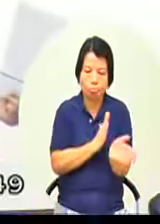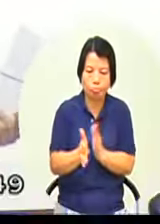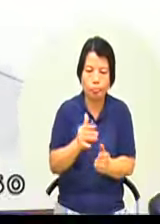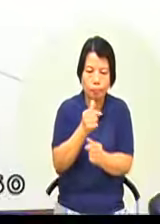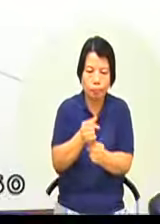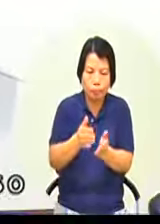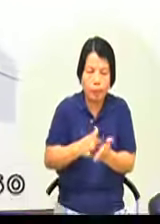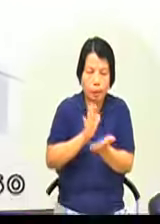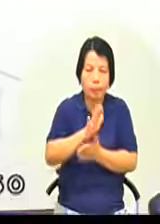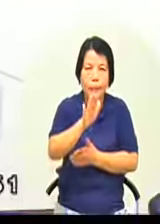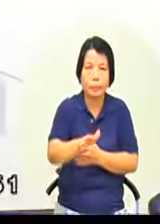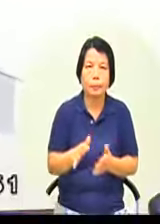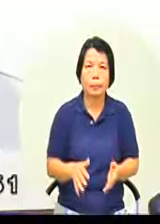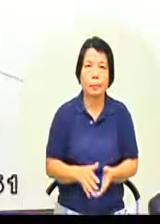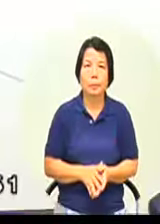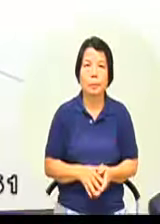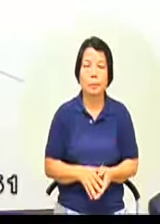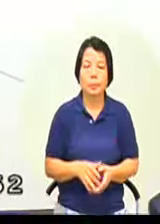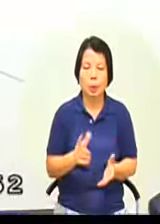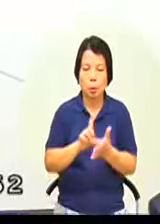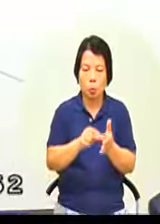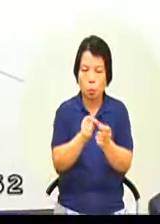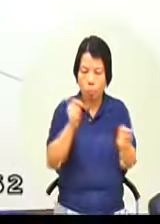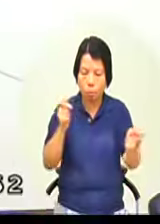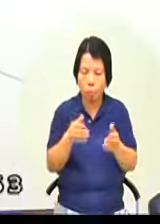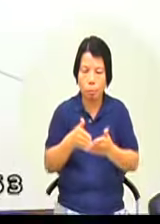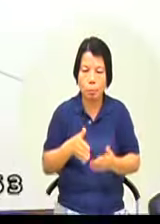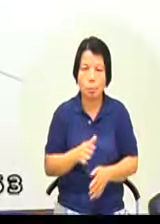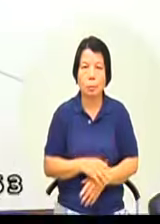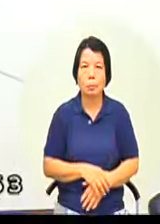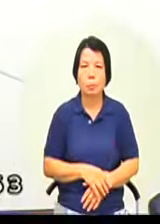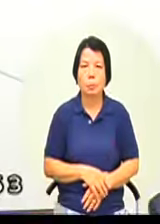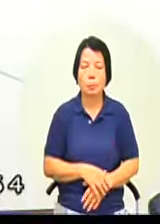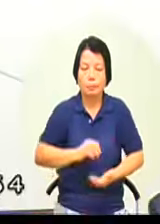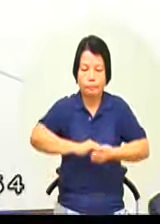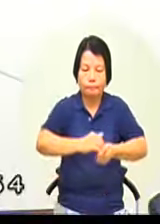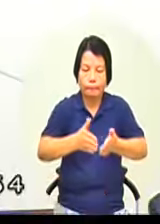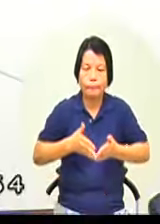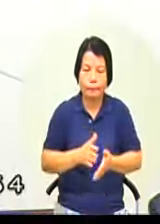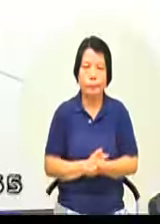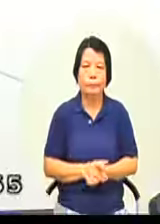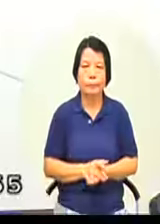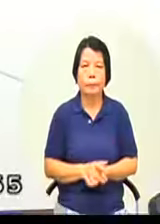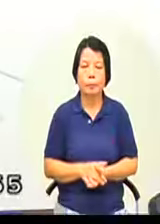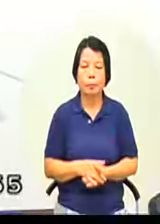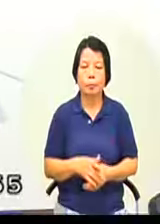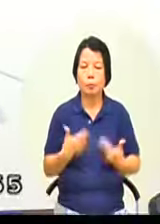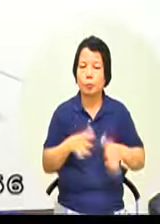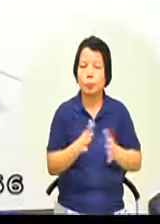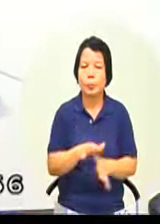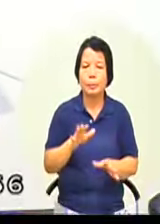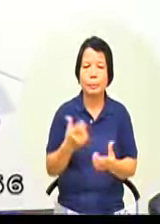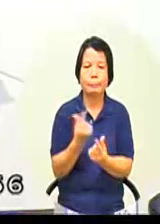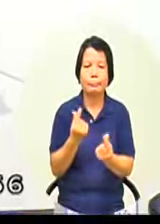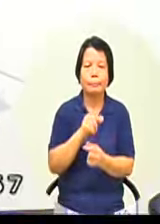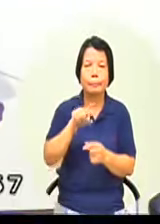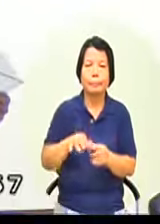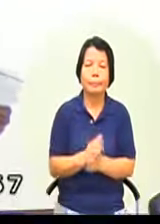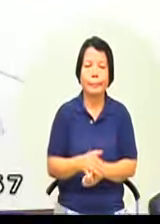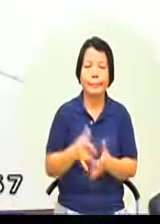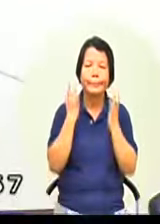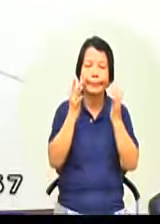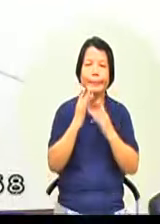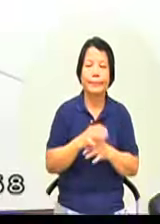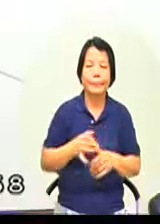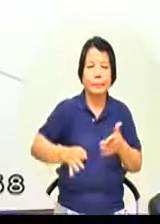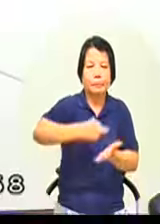来一个很长的路哈，我们。一定要好好的，不要像这一次大家被这个菜的高价真的